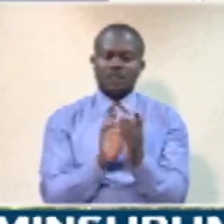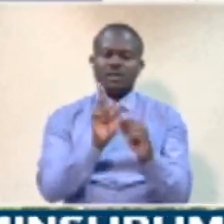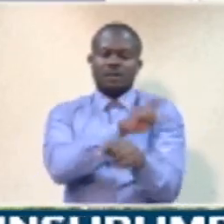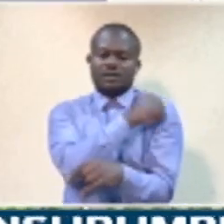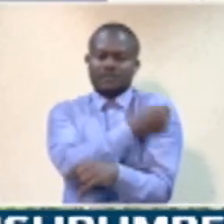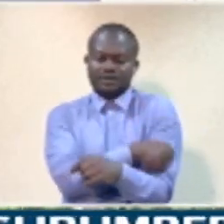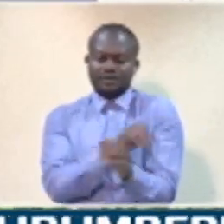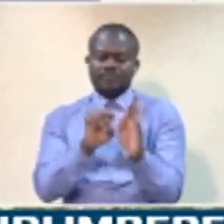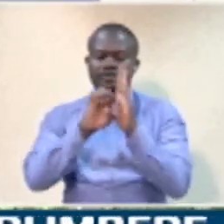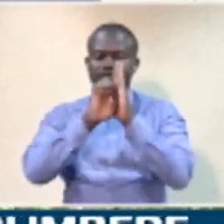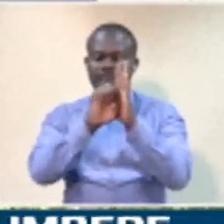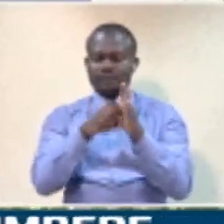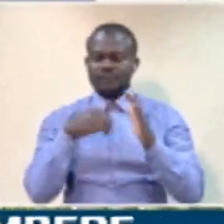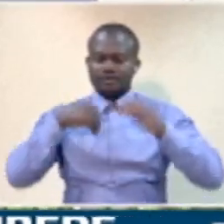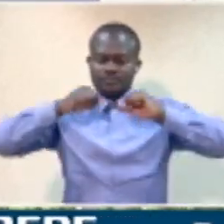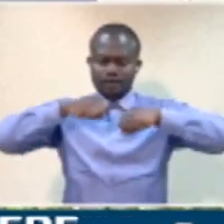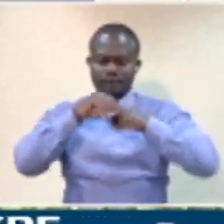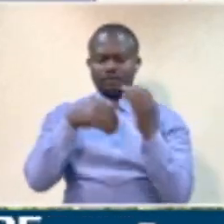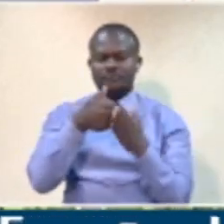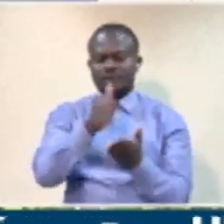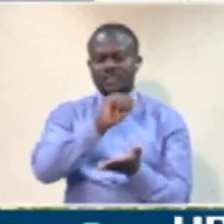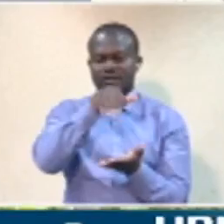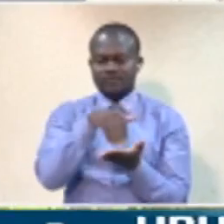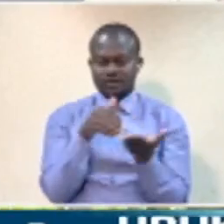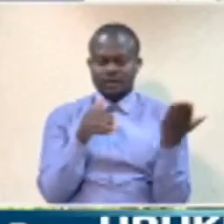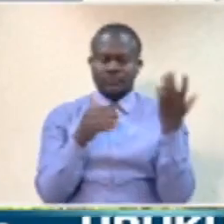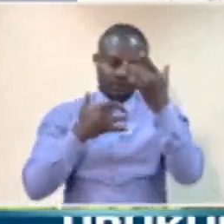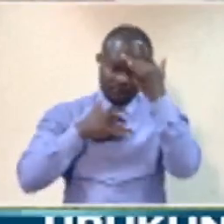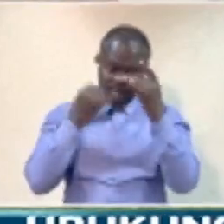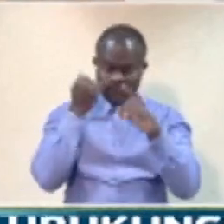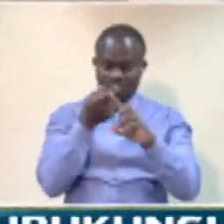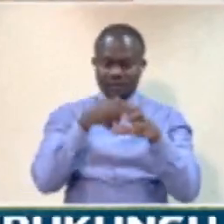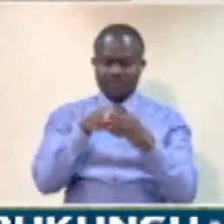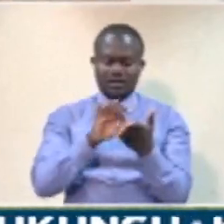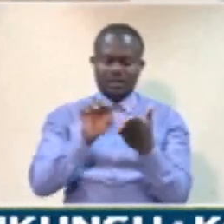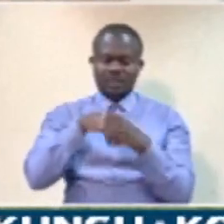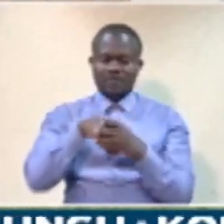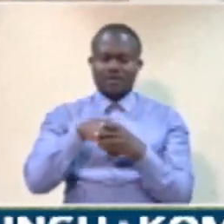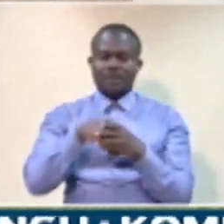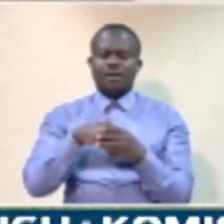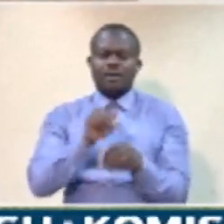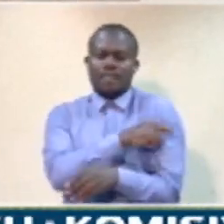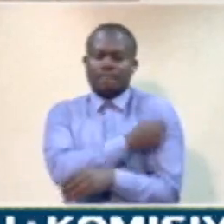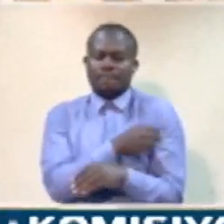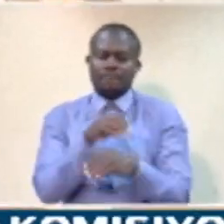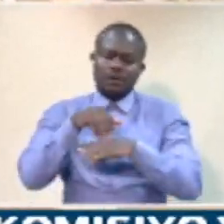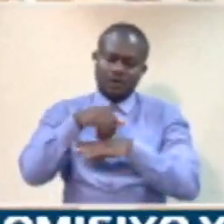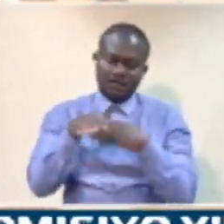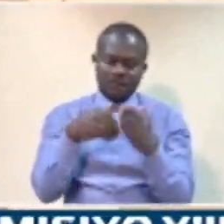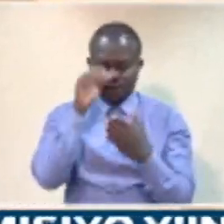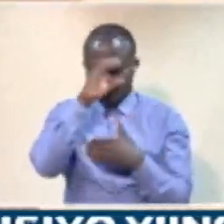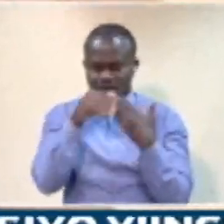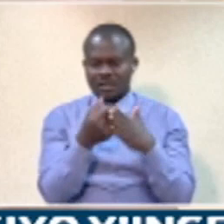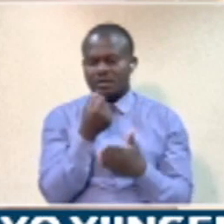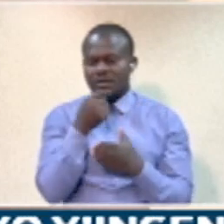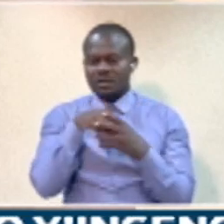bitaro by'icyitegererezo bifitanye amasezerano n'iki kigega aba barwayi iyo bavuye gusinyisha muri ibi bitaro by'icyitegererezo bohereza kujya gushaka